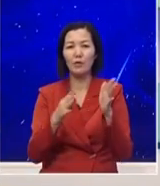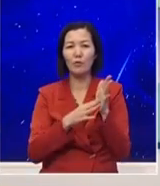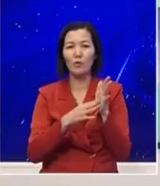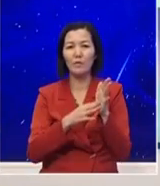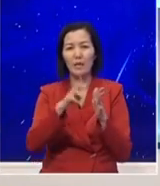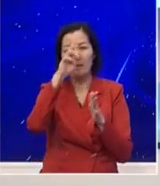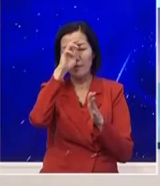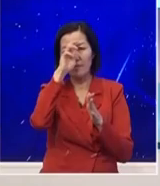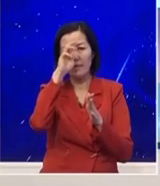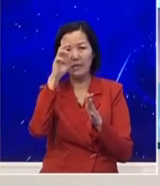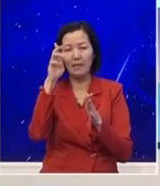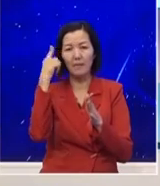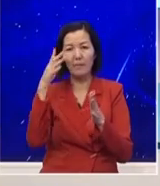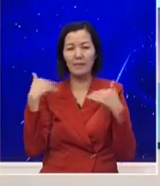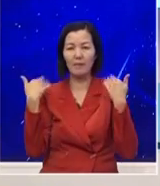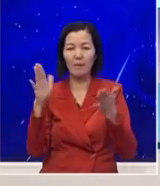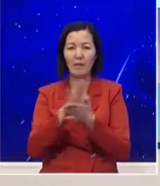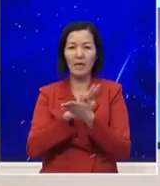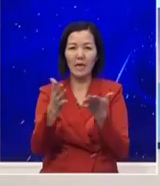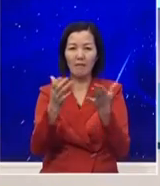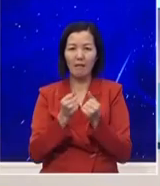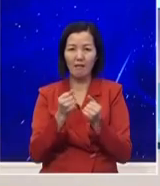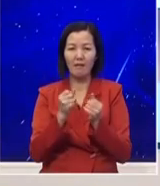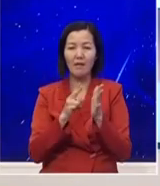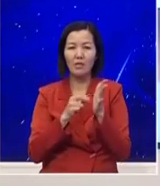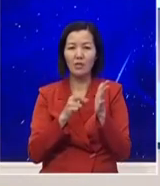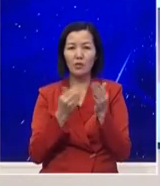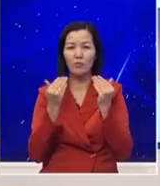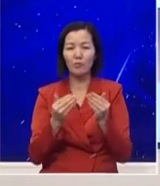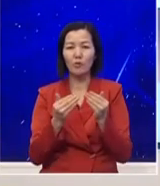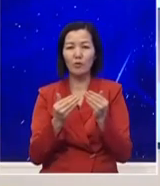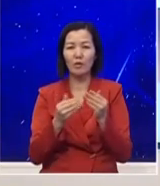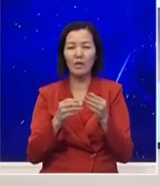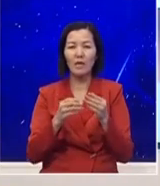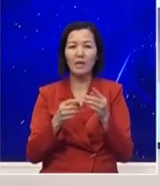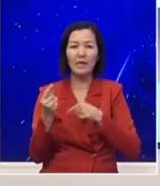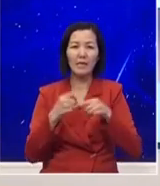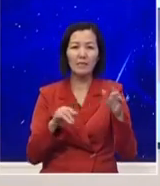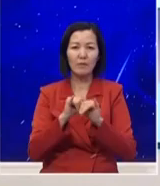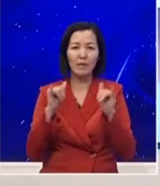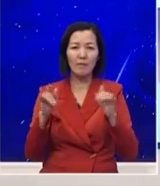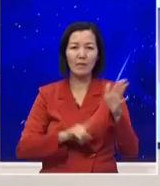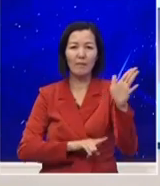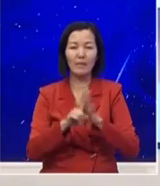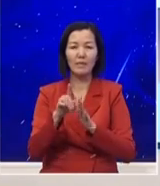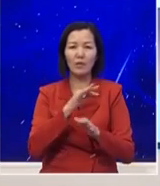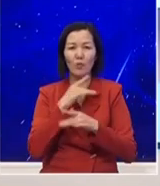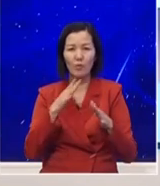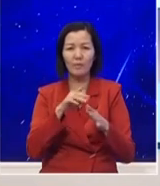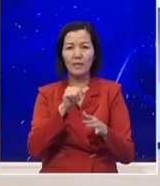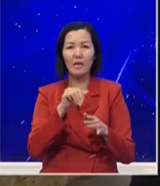жетісулық мемлекеттік бастамамен грант алған. Соның 700-і бүгінгі күні кәсібін дөңгелетіп отыр. Басым бөлігі Талғар